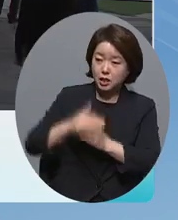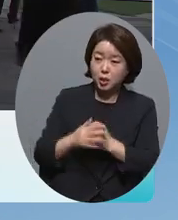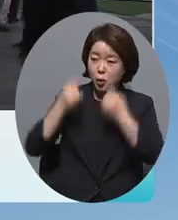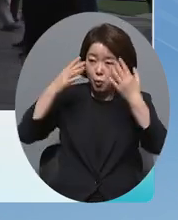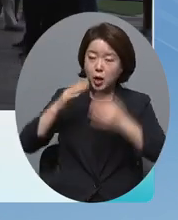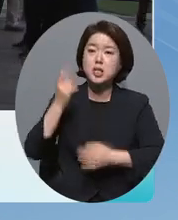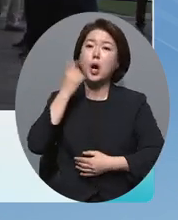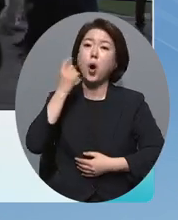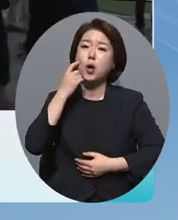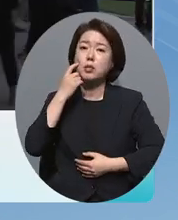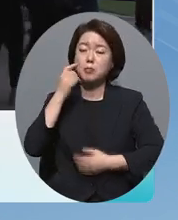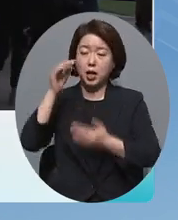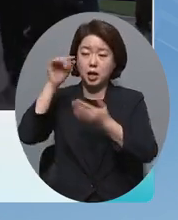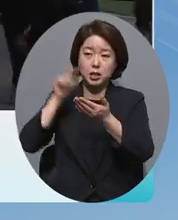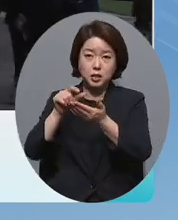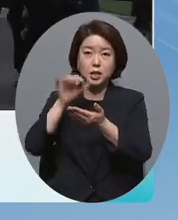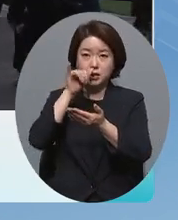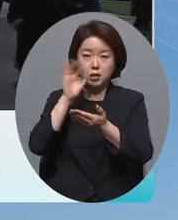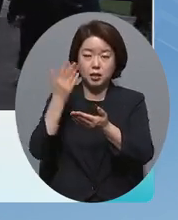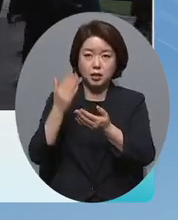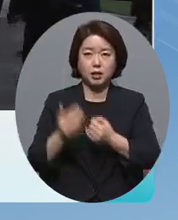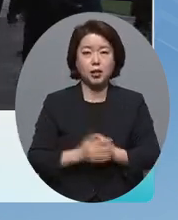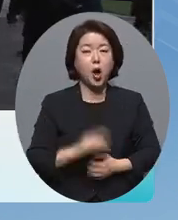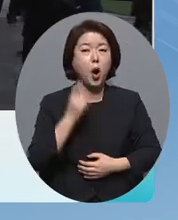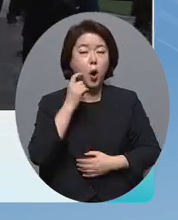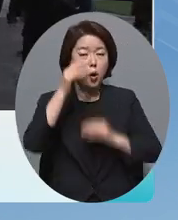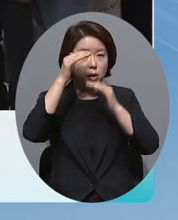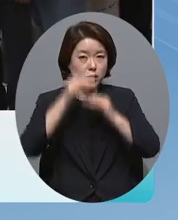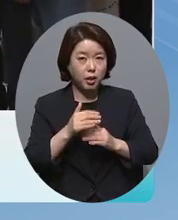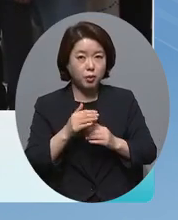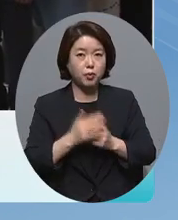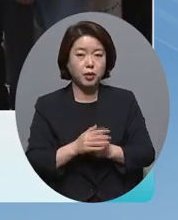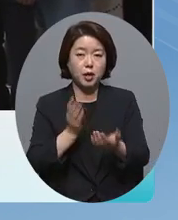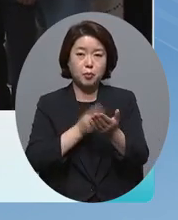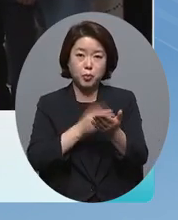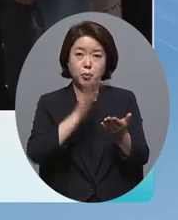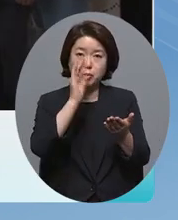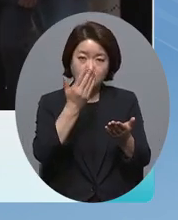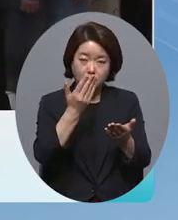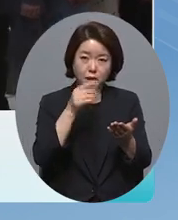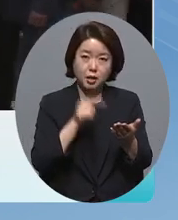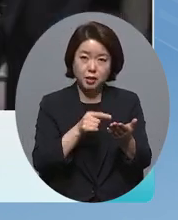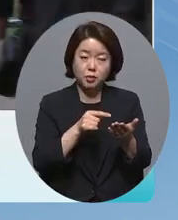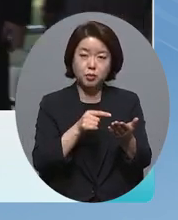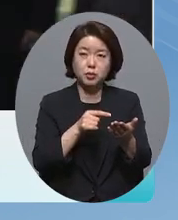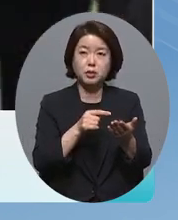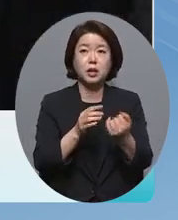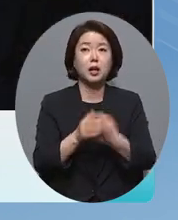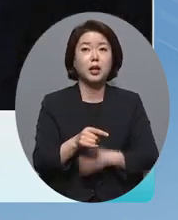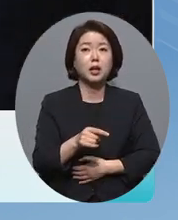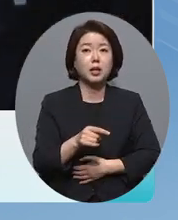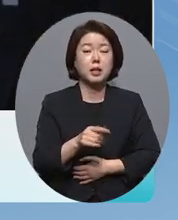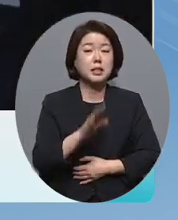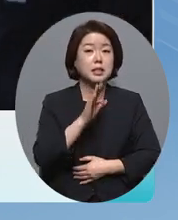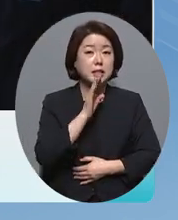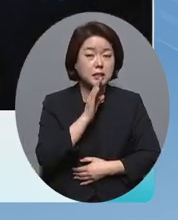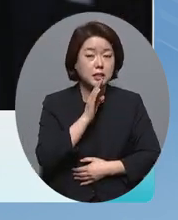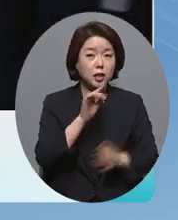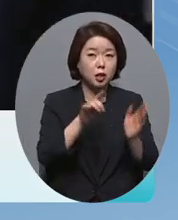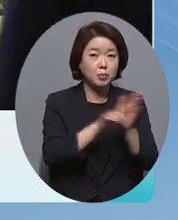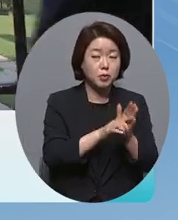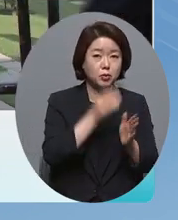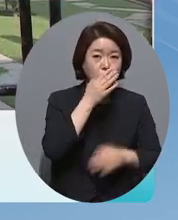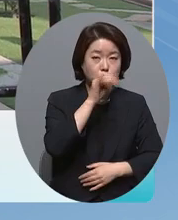아주 명백한 허위가 있어야 되고 그러한 허위사실이 이제 보도가 됨에 있어서 그것이 진실이라고